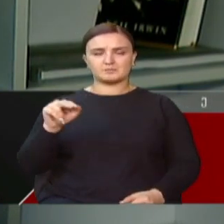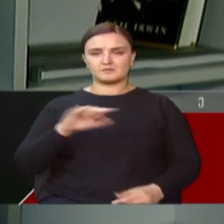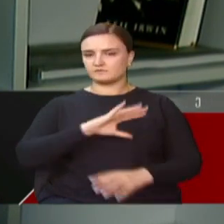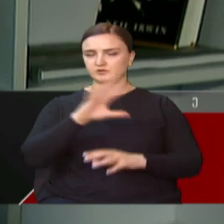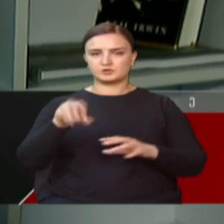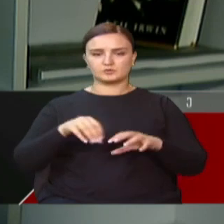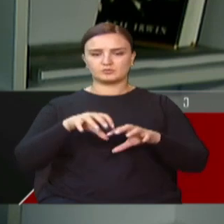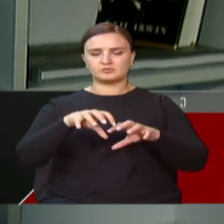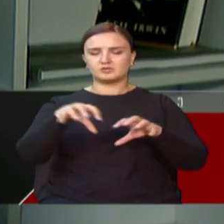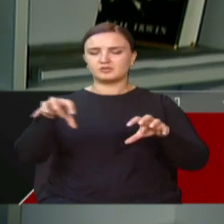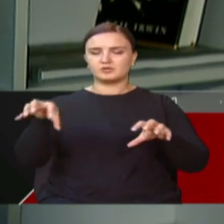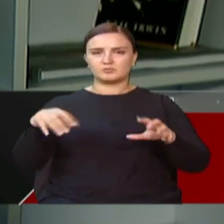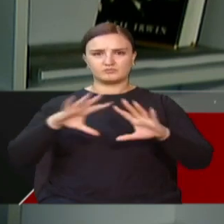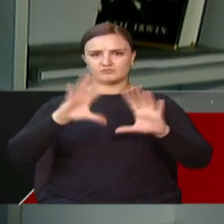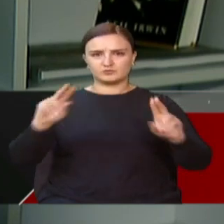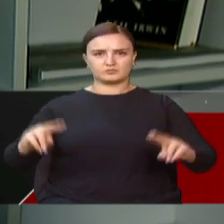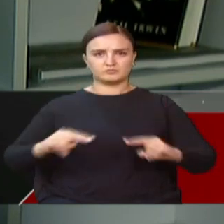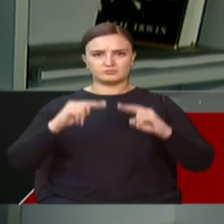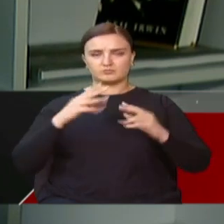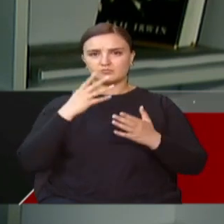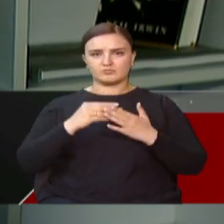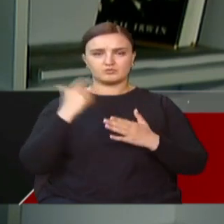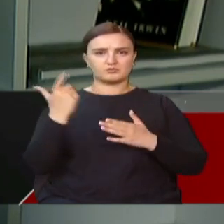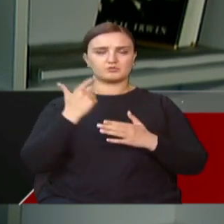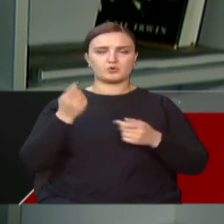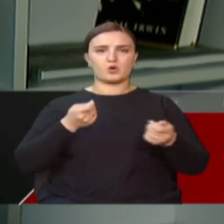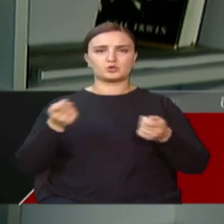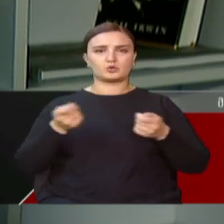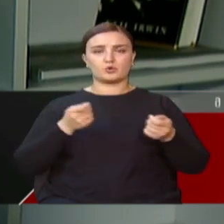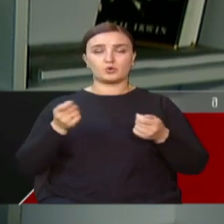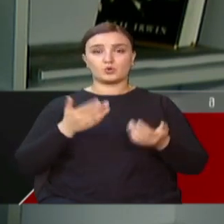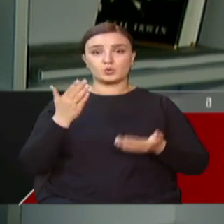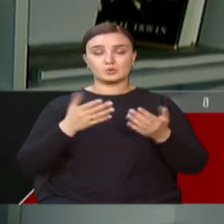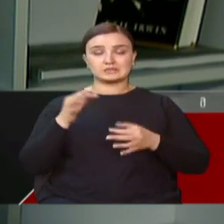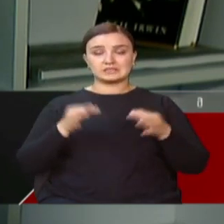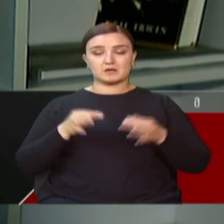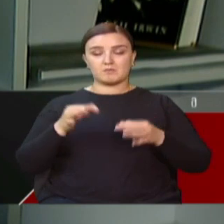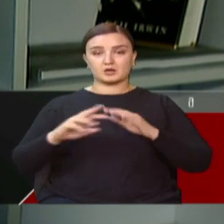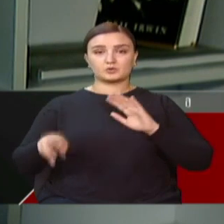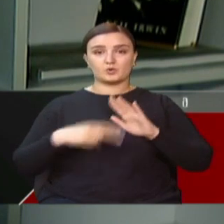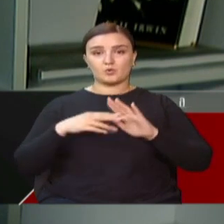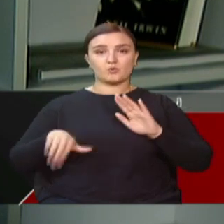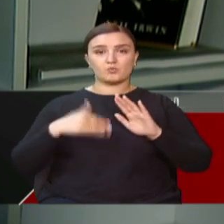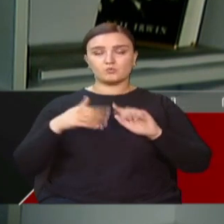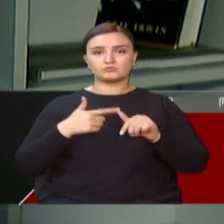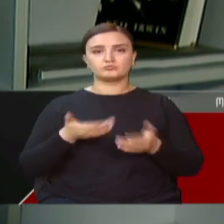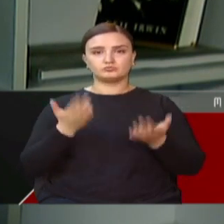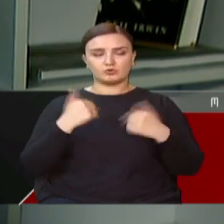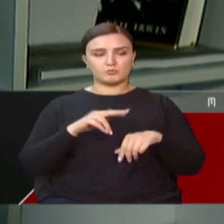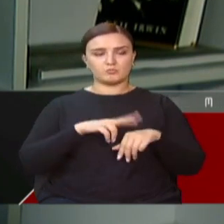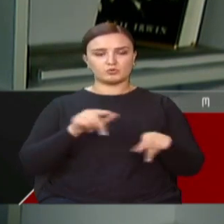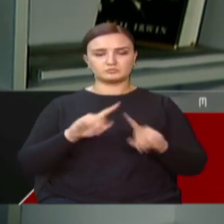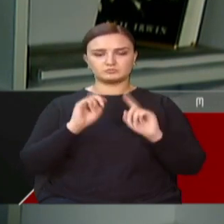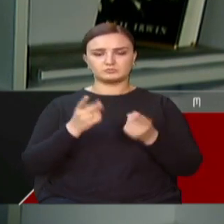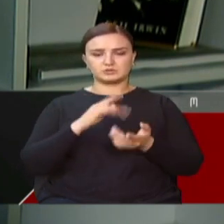sakontrolobs tavidamolobde qvelapers. Tu am adamianis khelshi am Iranis khelshi arikneva sasamartlo. Cam oră, când poliția îmi dai cirea, vreți